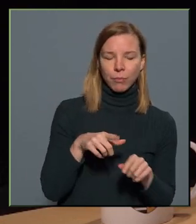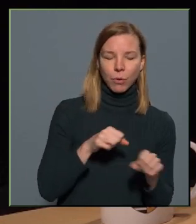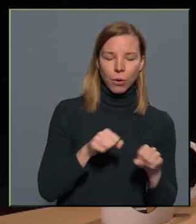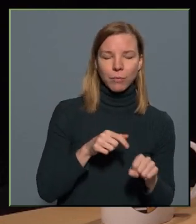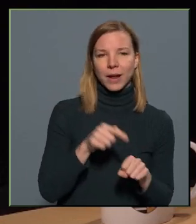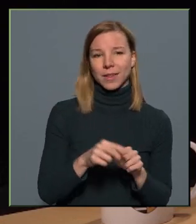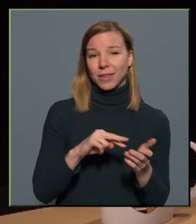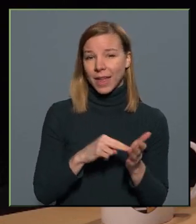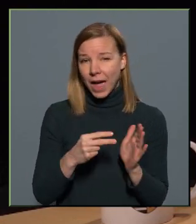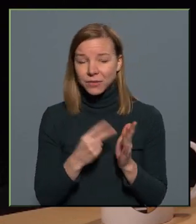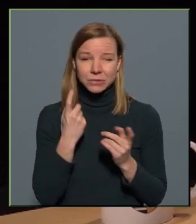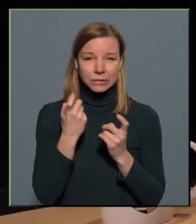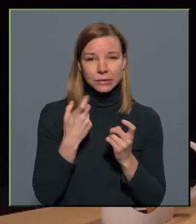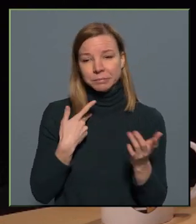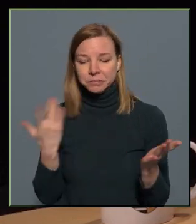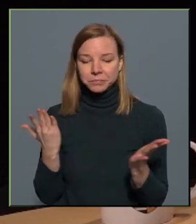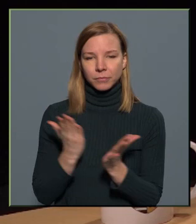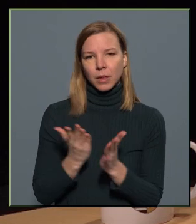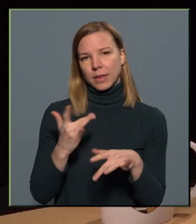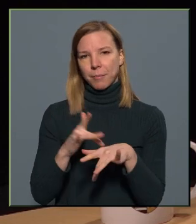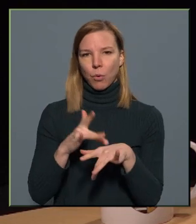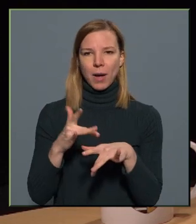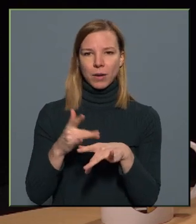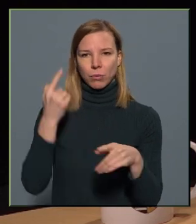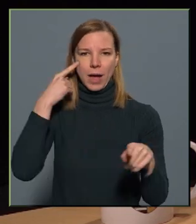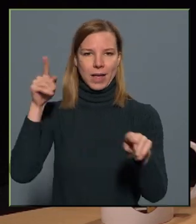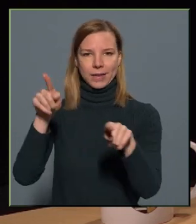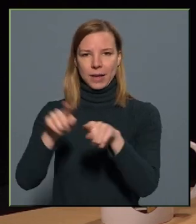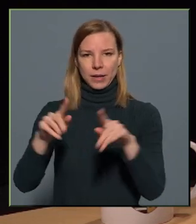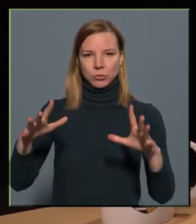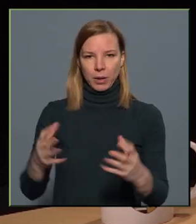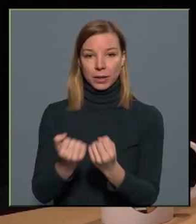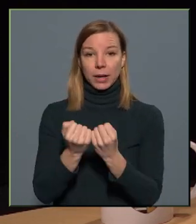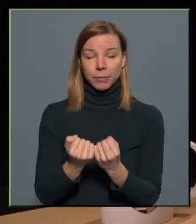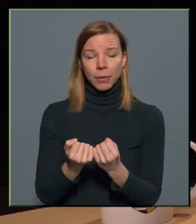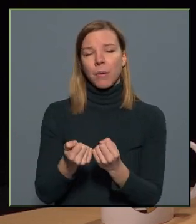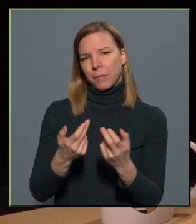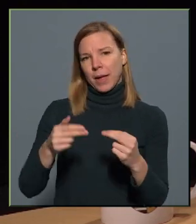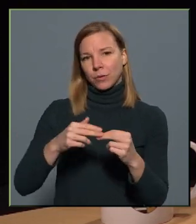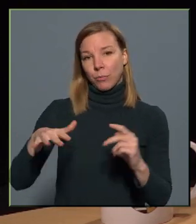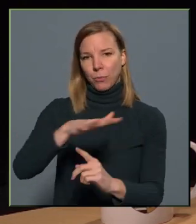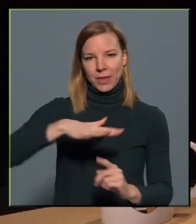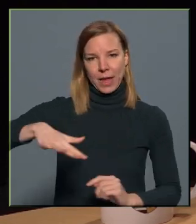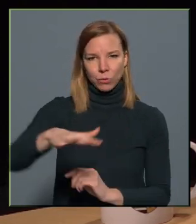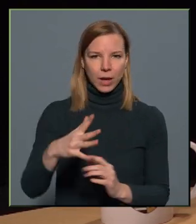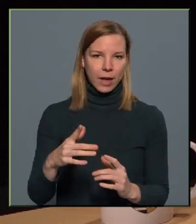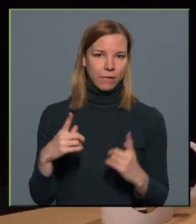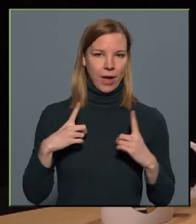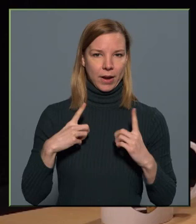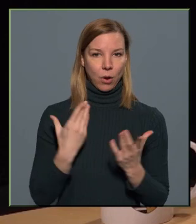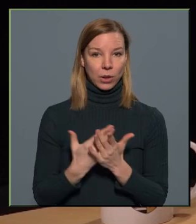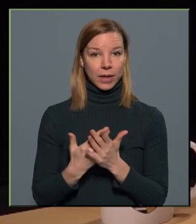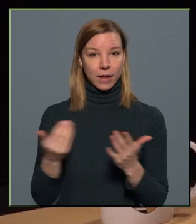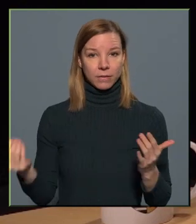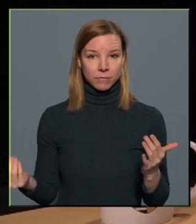összhangot megteremteni, és továbbra is hatalmas területek várnak még megújításra. Szerencsére a befektetők érdeklődése az